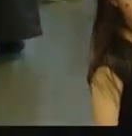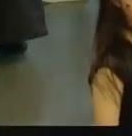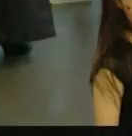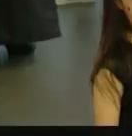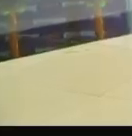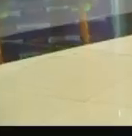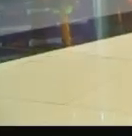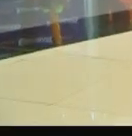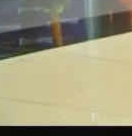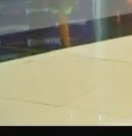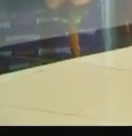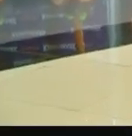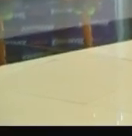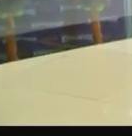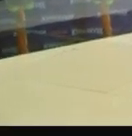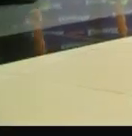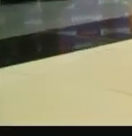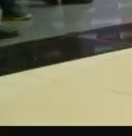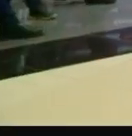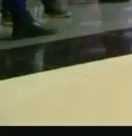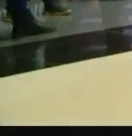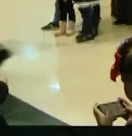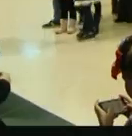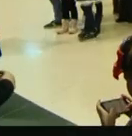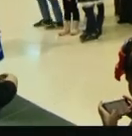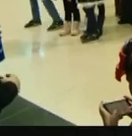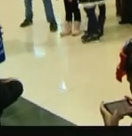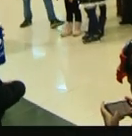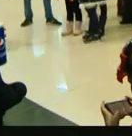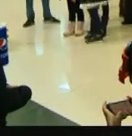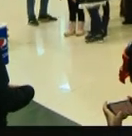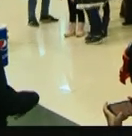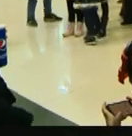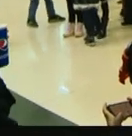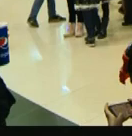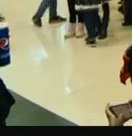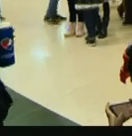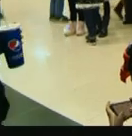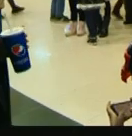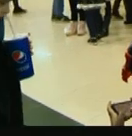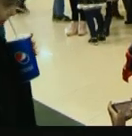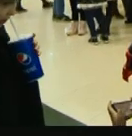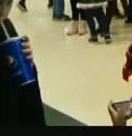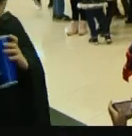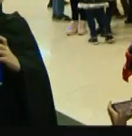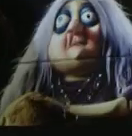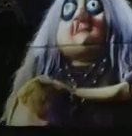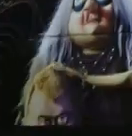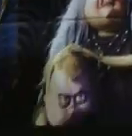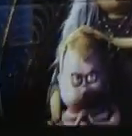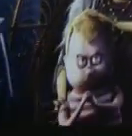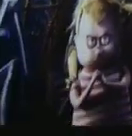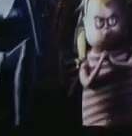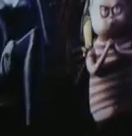тоже подготовились, переоделись в костюмы в стиле героев картины. От мультика ждем так ярких картин,